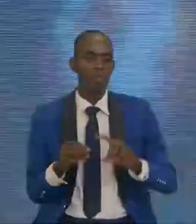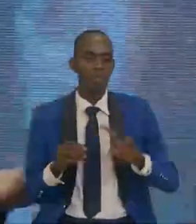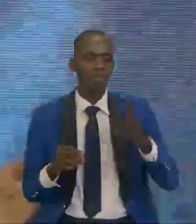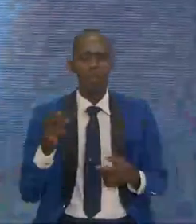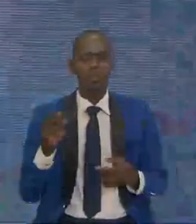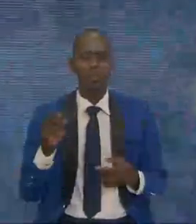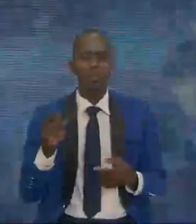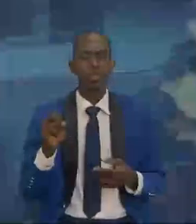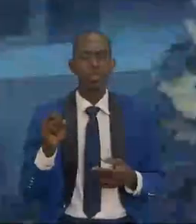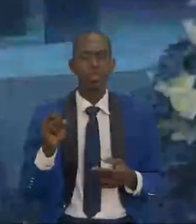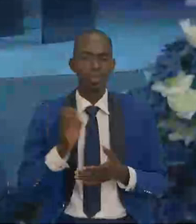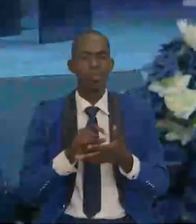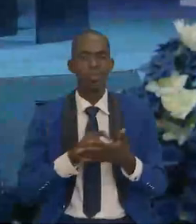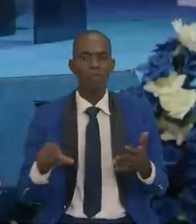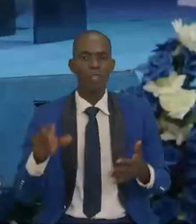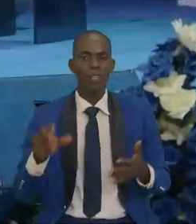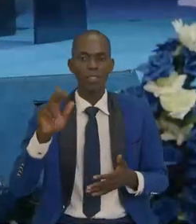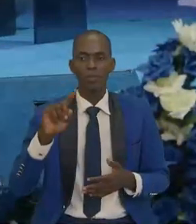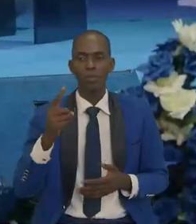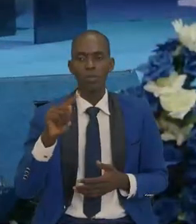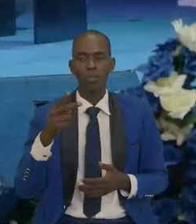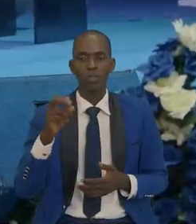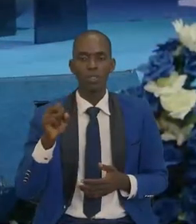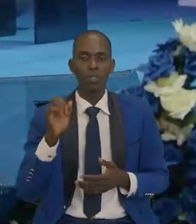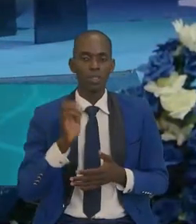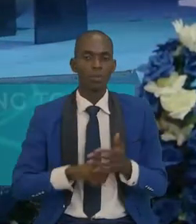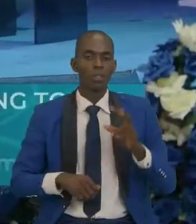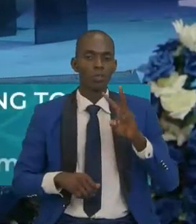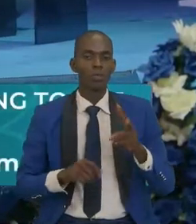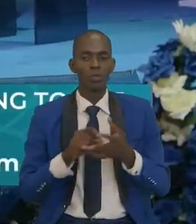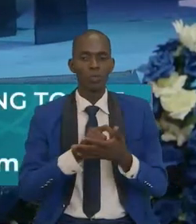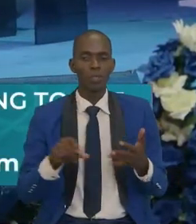Voyons 1 Thessaloniciens chapitre 2.